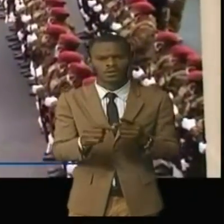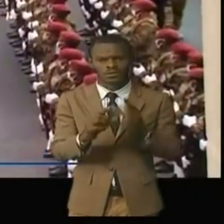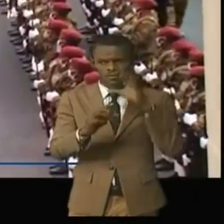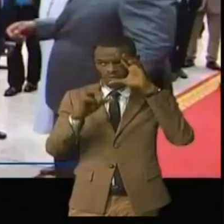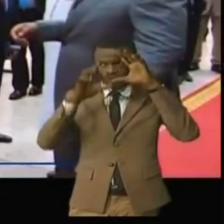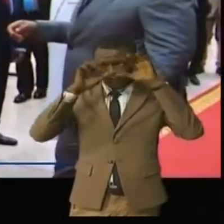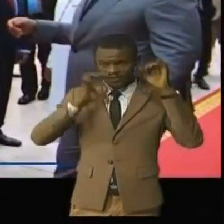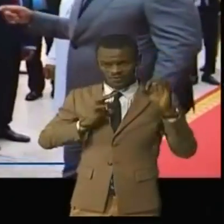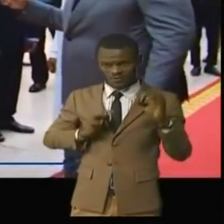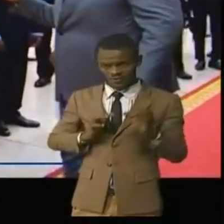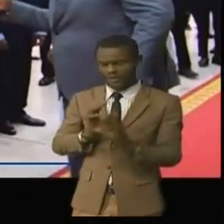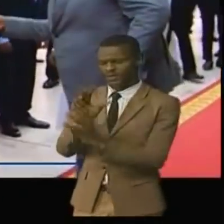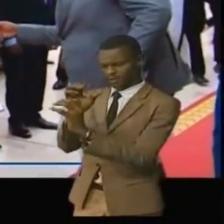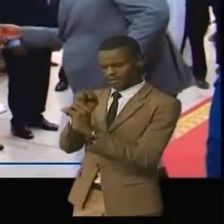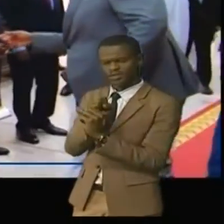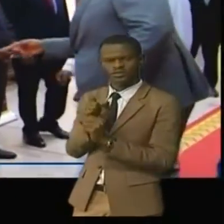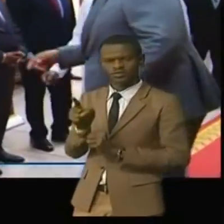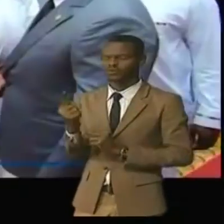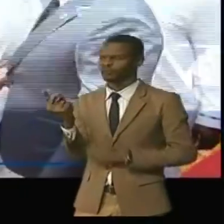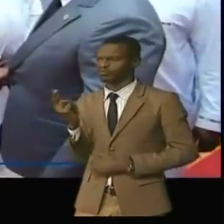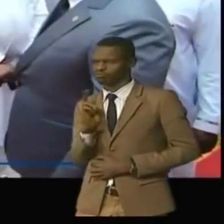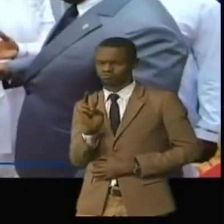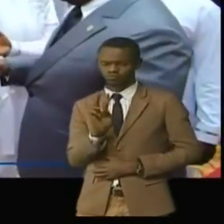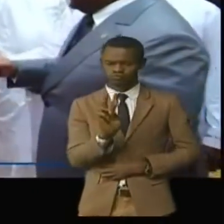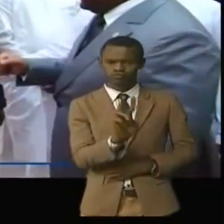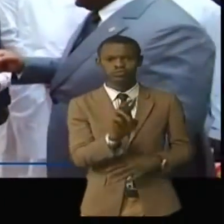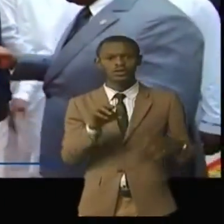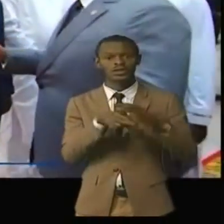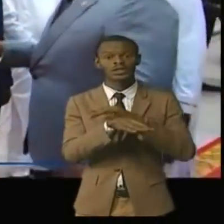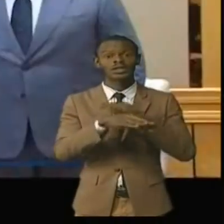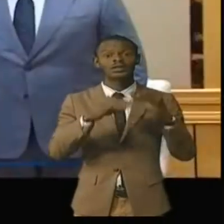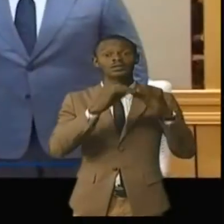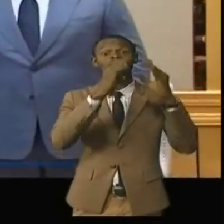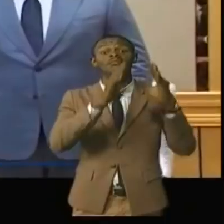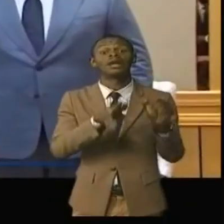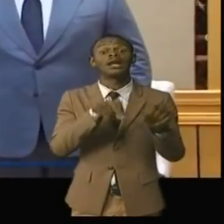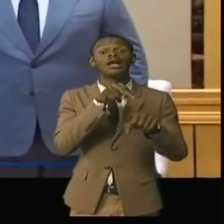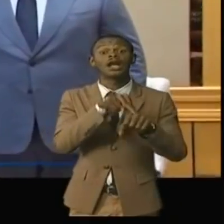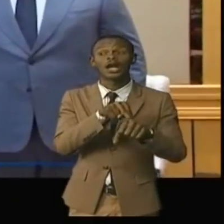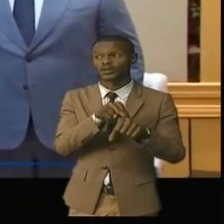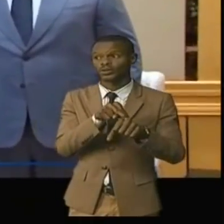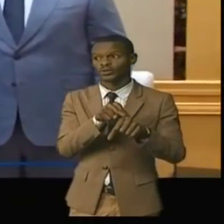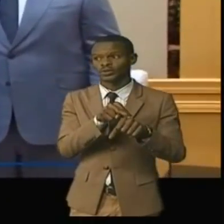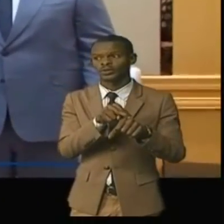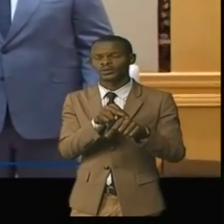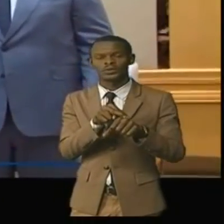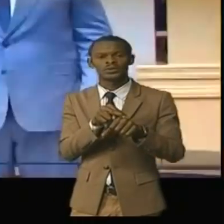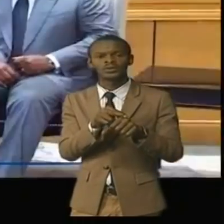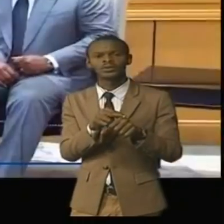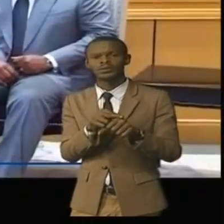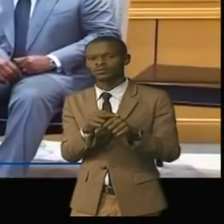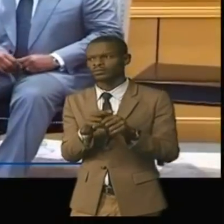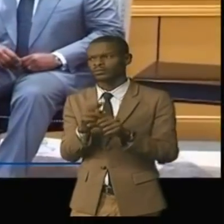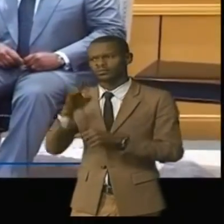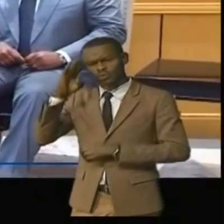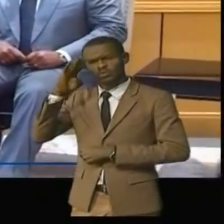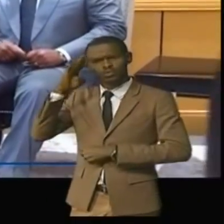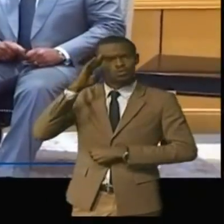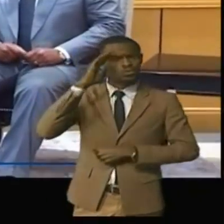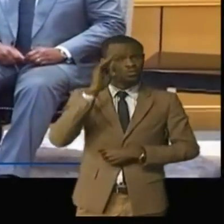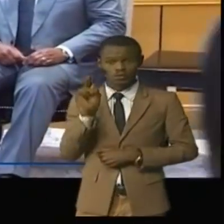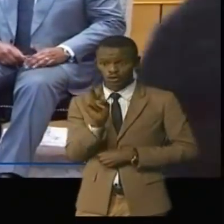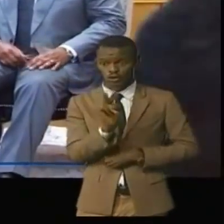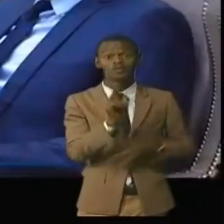Félix-Antoine Tshisekedi Tshilombo, au Palais de la Nation. Après les honneurs de la garde républicaine, les deux chefs d'État se sont rendus